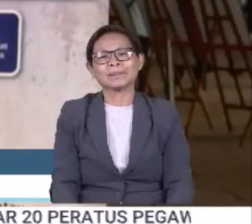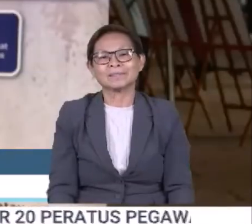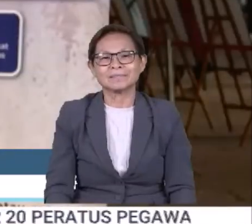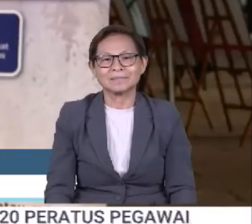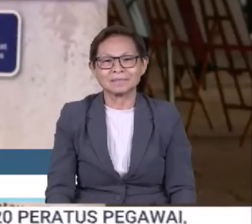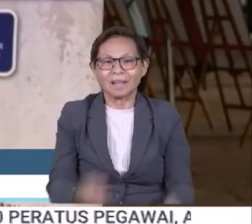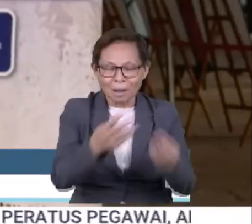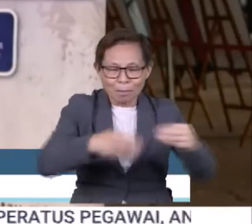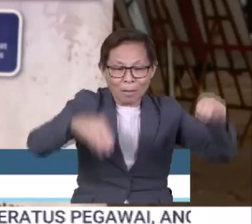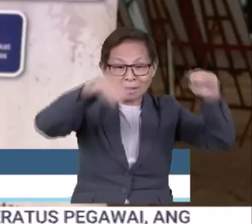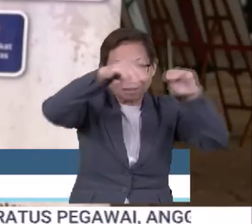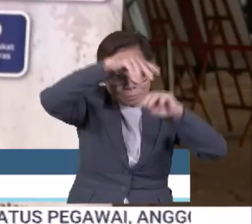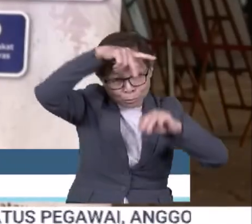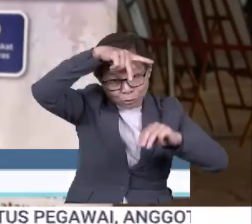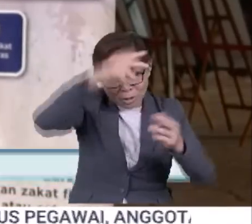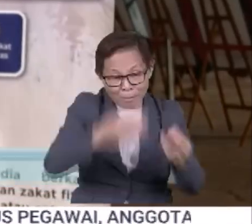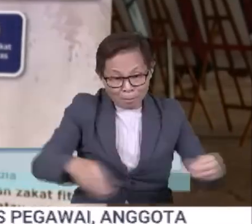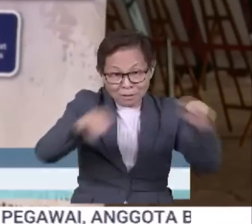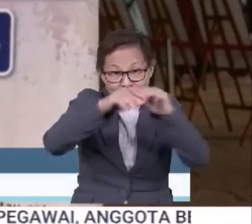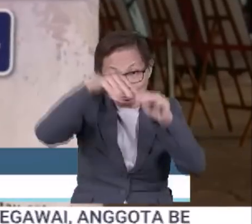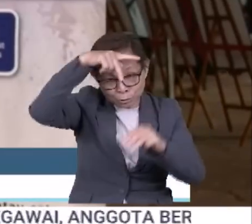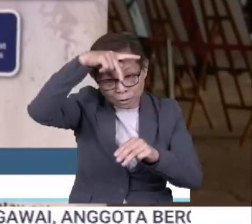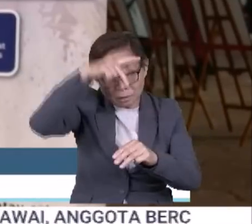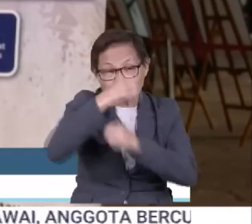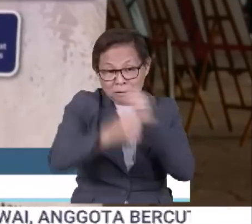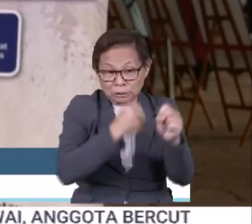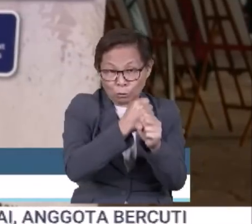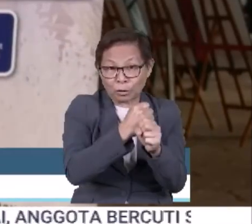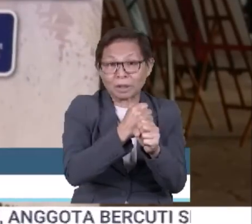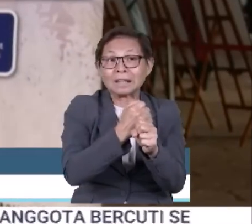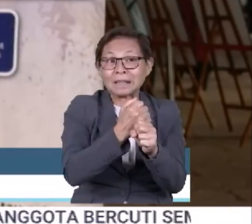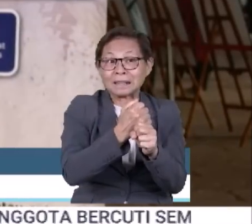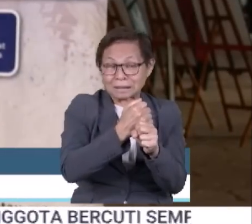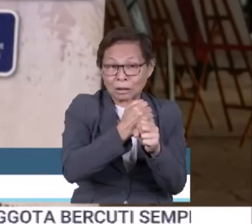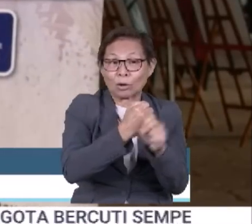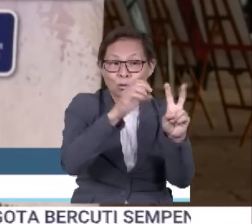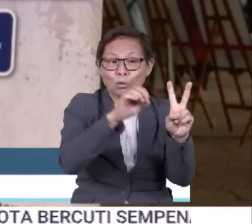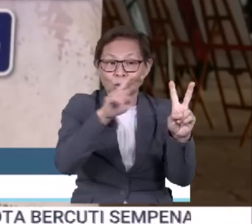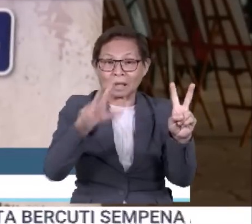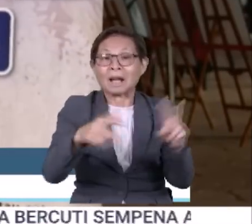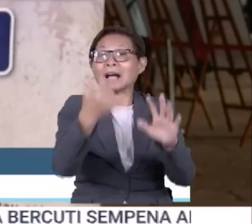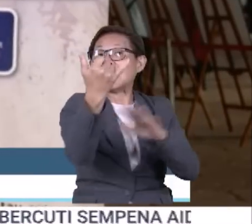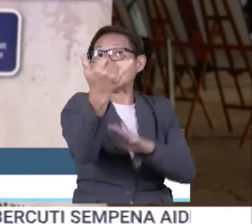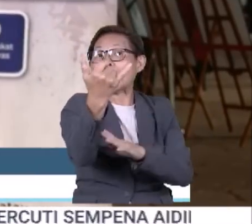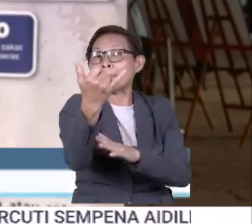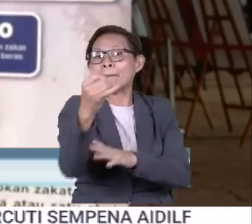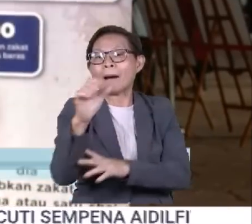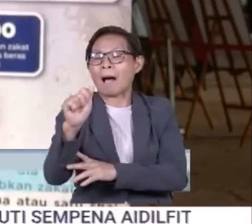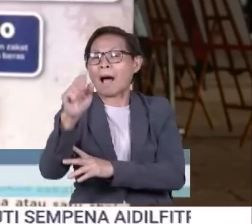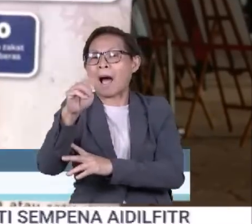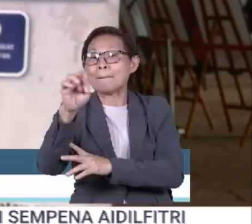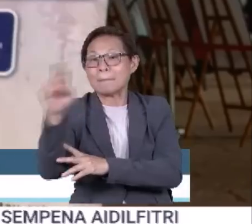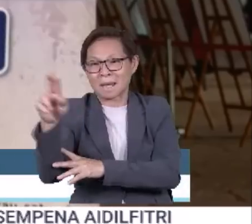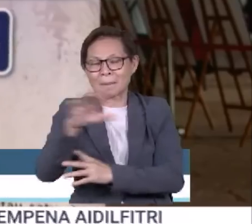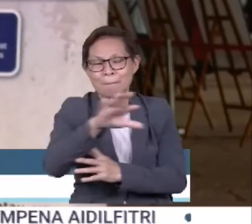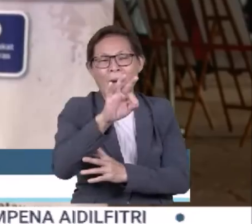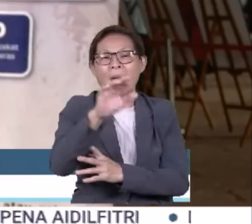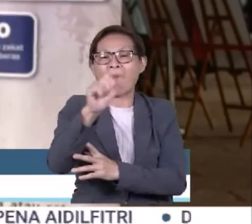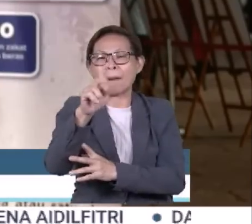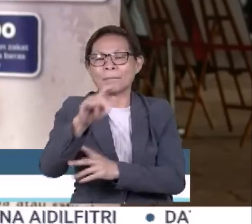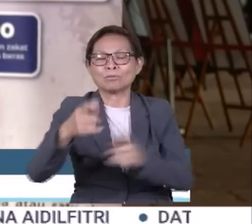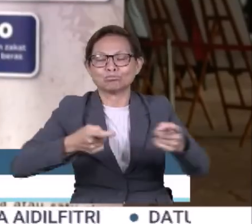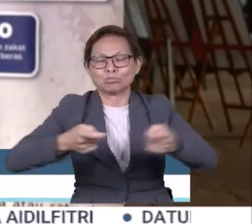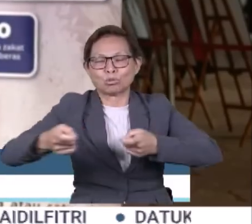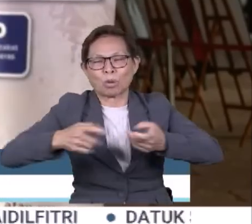Di Masjid Putra, untuk tahun ini seramai 6 orang di kalangan kakitangan Masjid Putra yang dilantik sebagai amilah untuk menguruskan